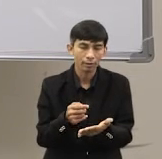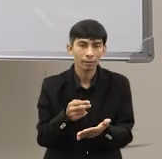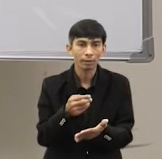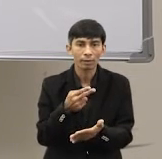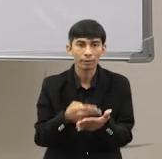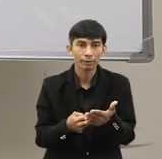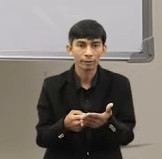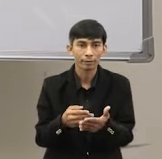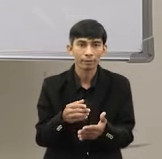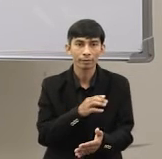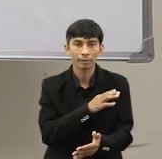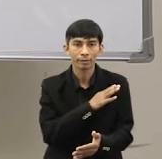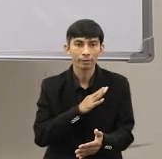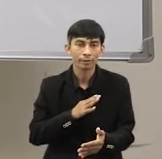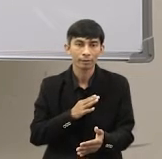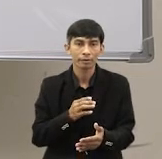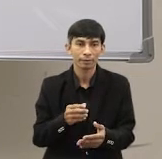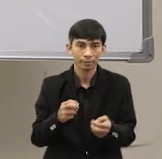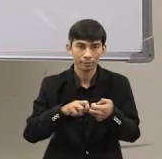con chà mấy